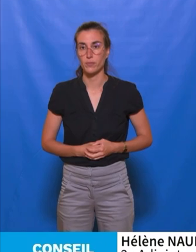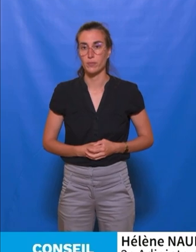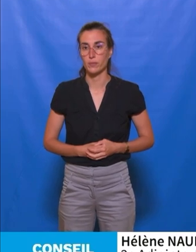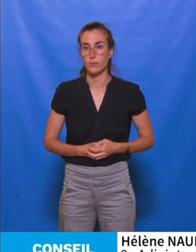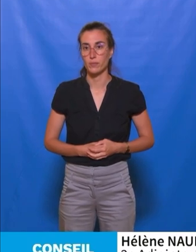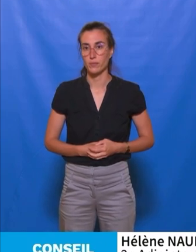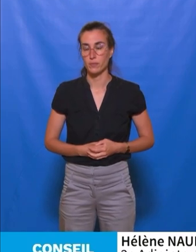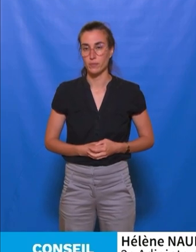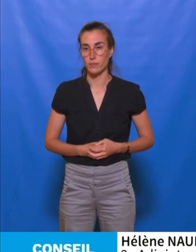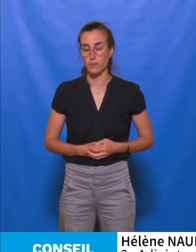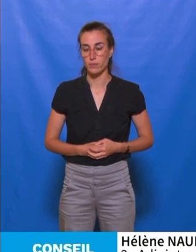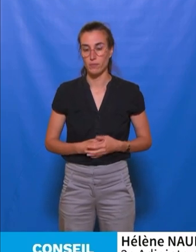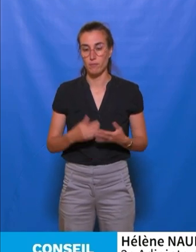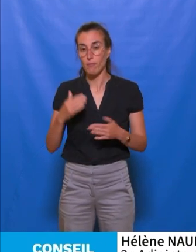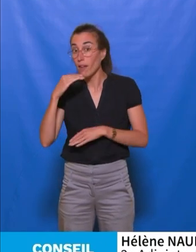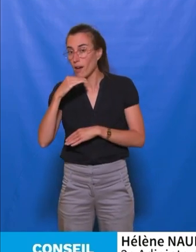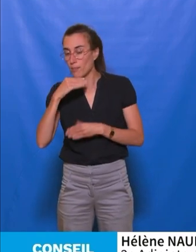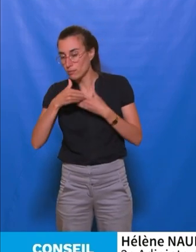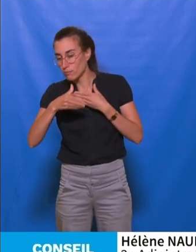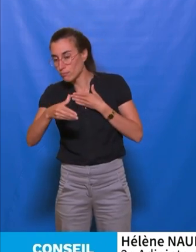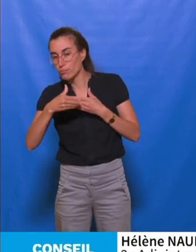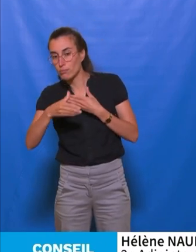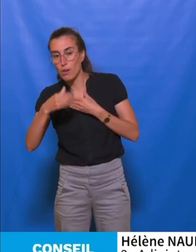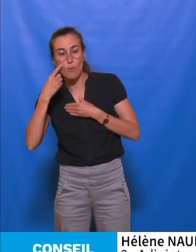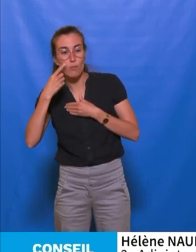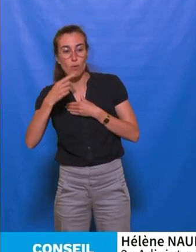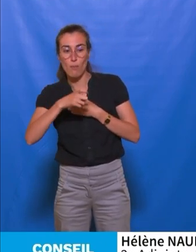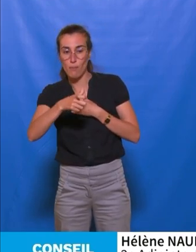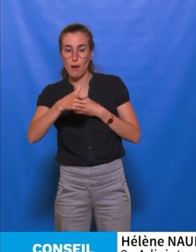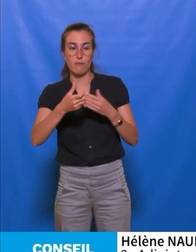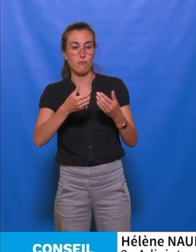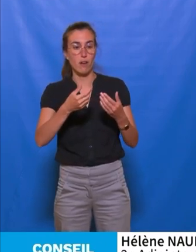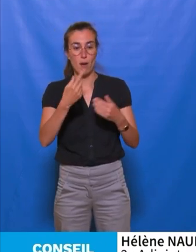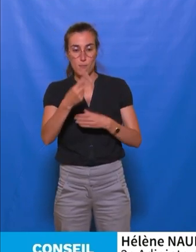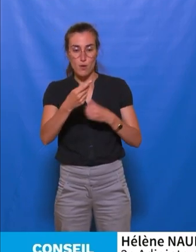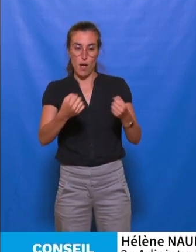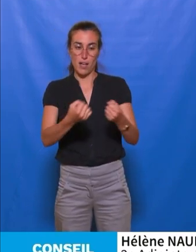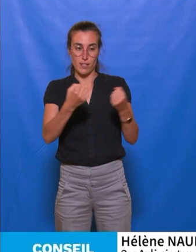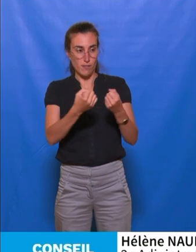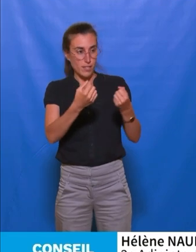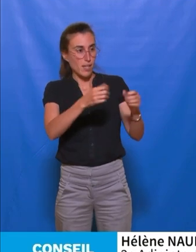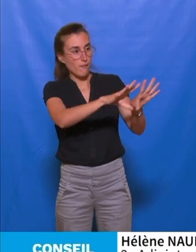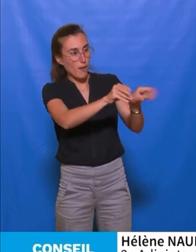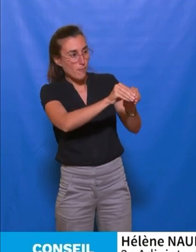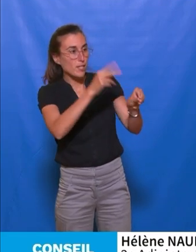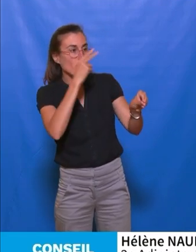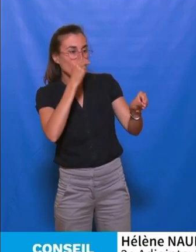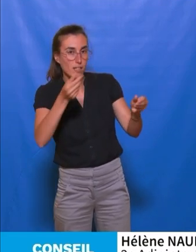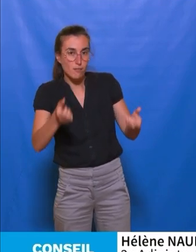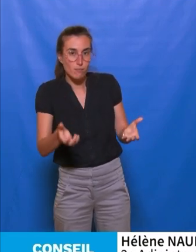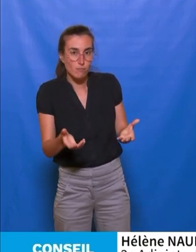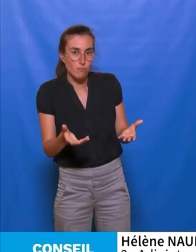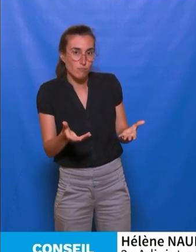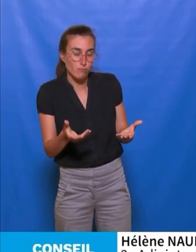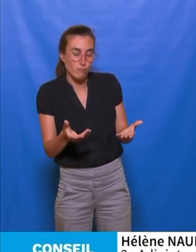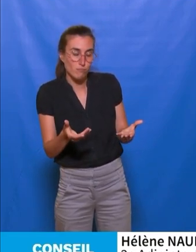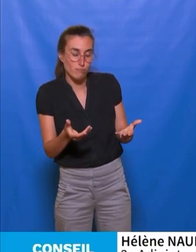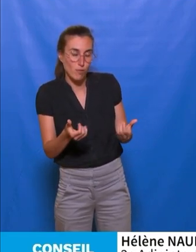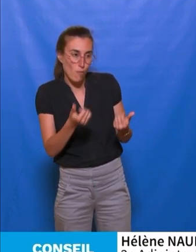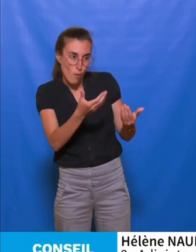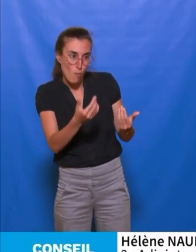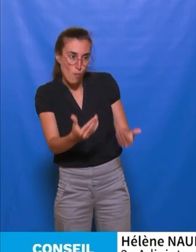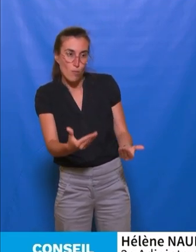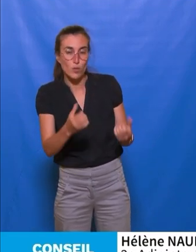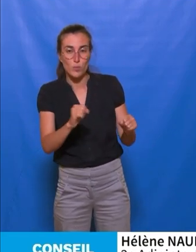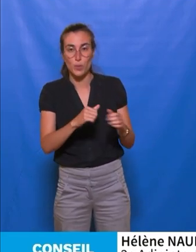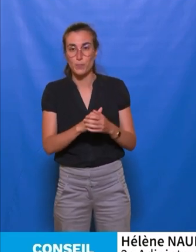pour pouvoir développer son activité au bénéfice des familles nantaises. Et puis enfin, un dernier volet de subvention, enfin une subvention à hauteur